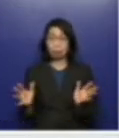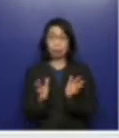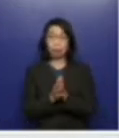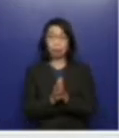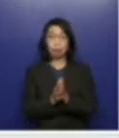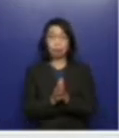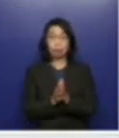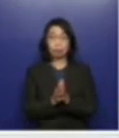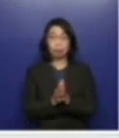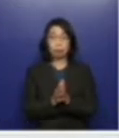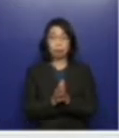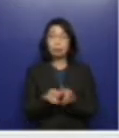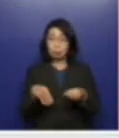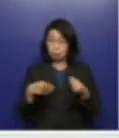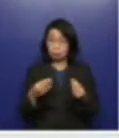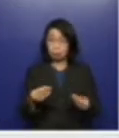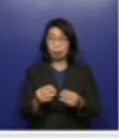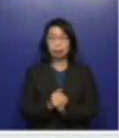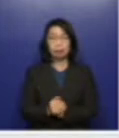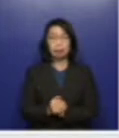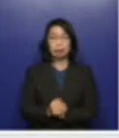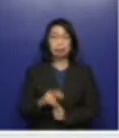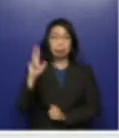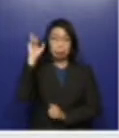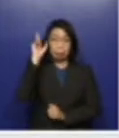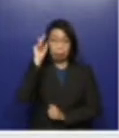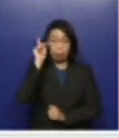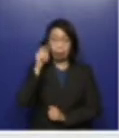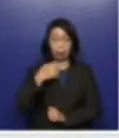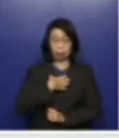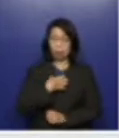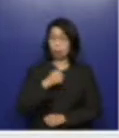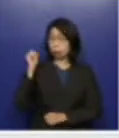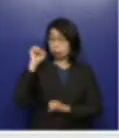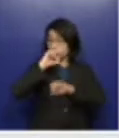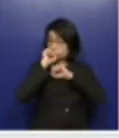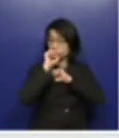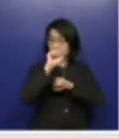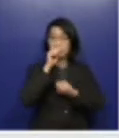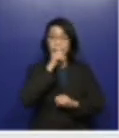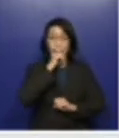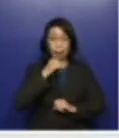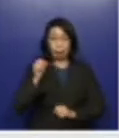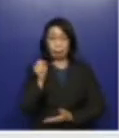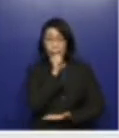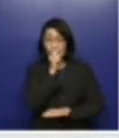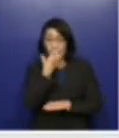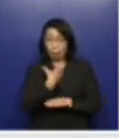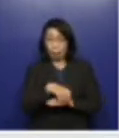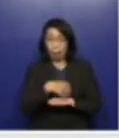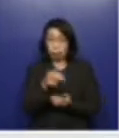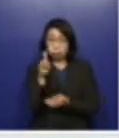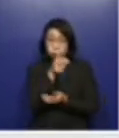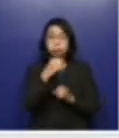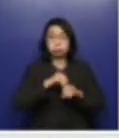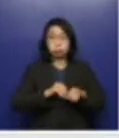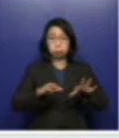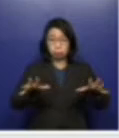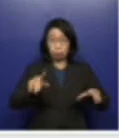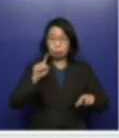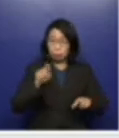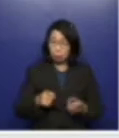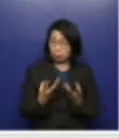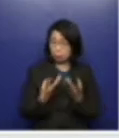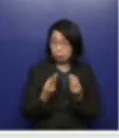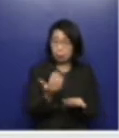ของการที่พี่น้องสื่อมวลชนจำเป็นต้องรายงานโดยรายละเอียดอย่างครบถ้วนถี่ถ้วน